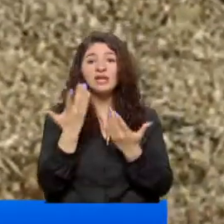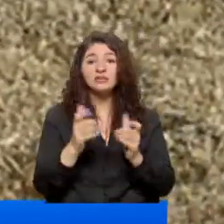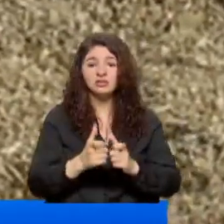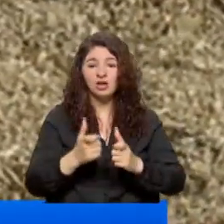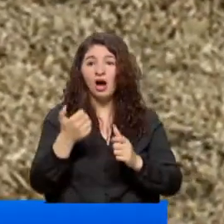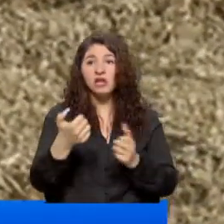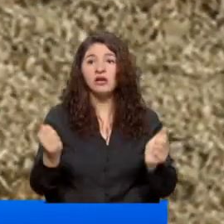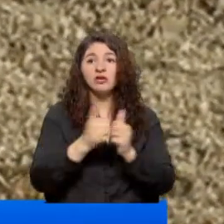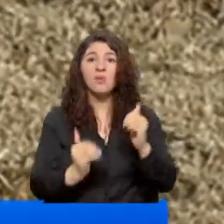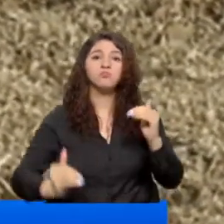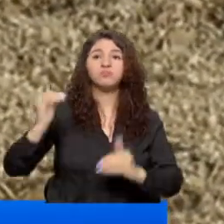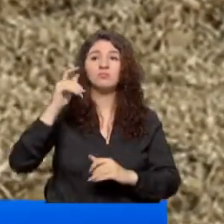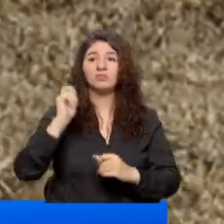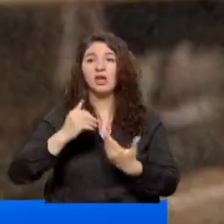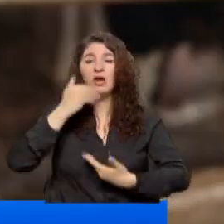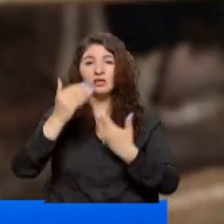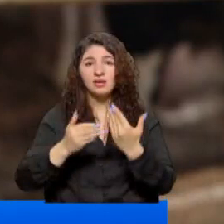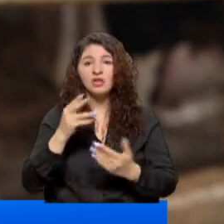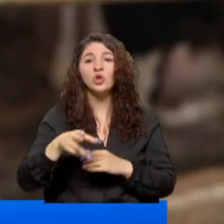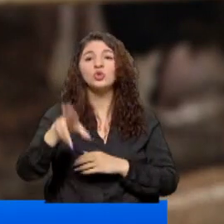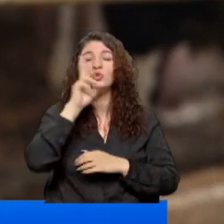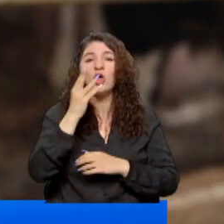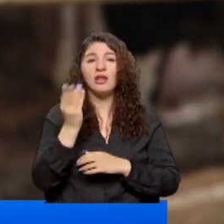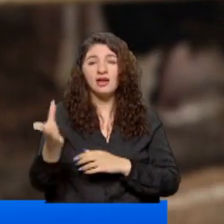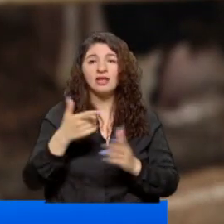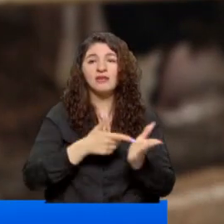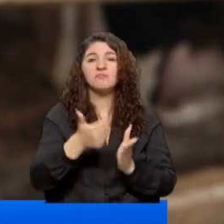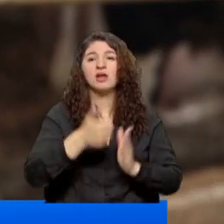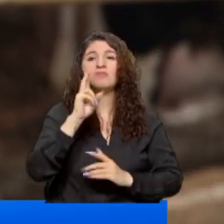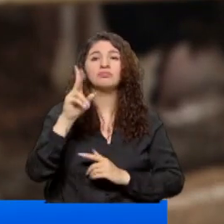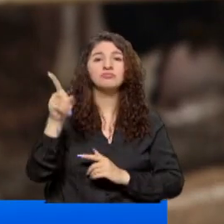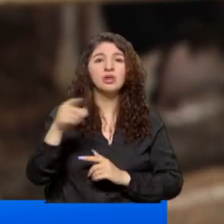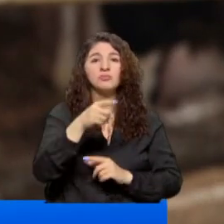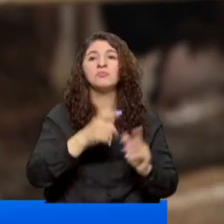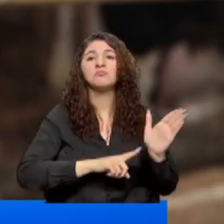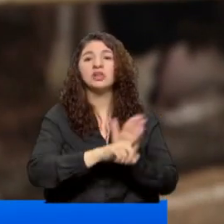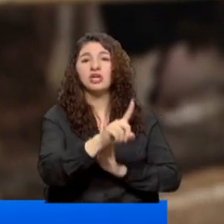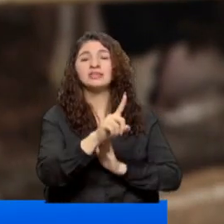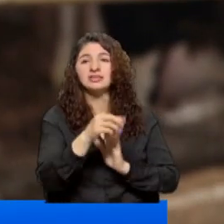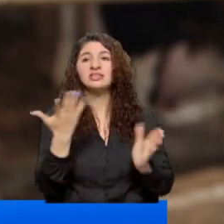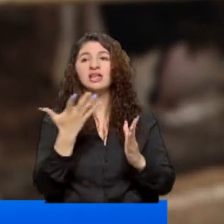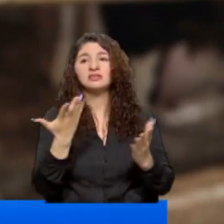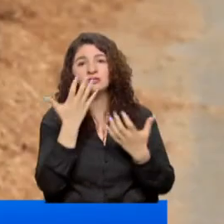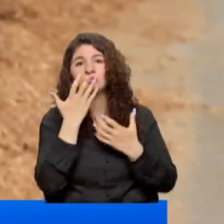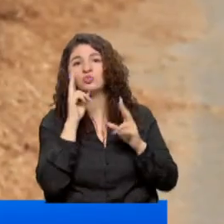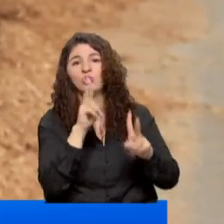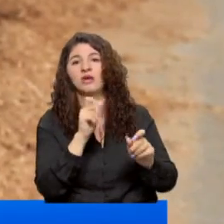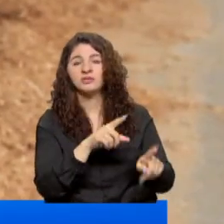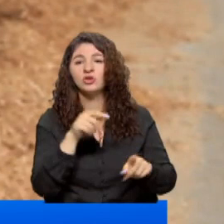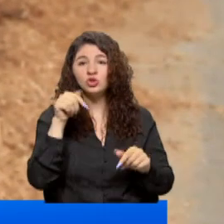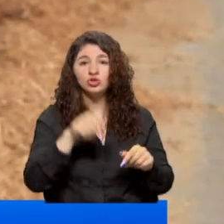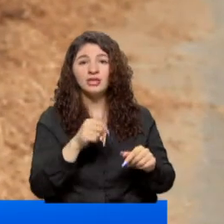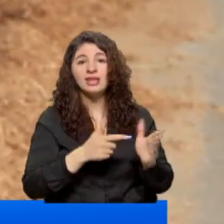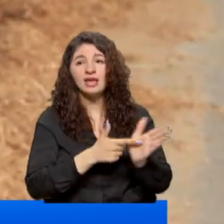yılda nasıl altı kat arttırdığını anlatmıştı sonunda da Tarım Bakanlığı tarafından bu başarısının nasıl karşılandığını